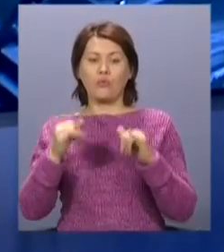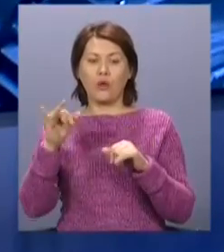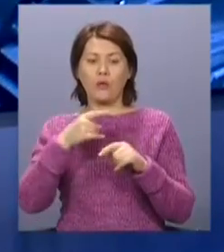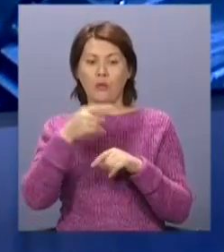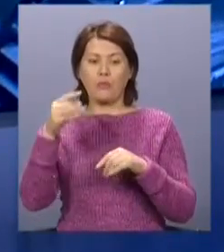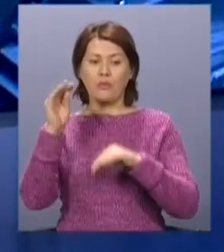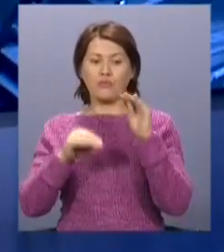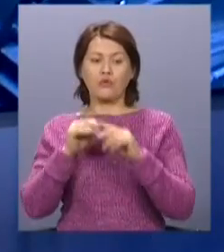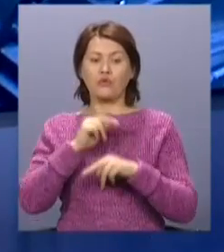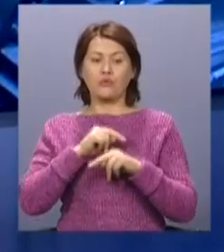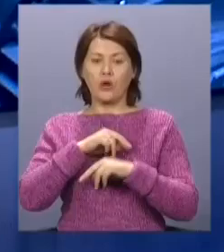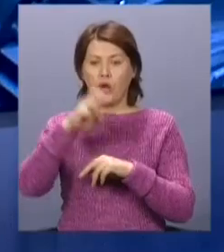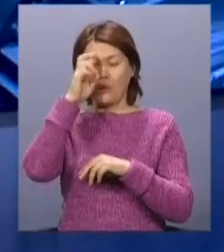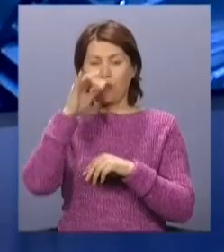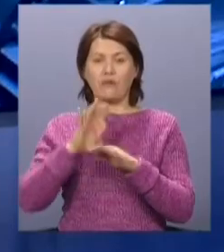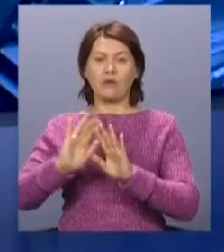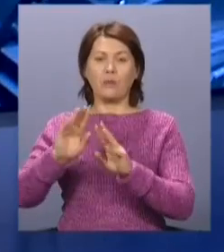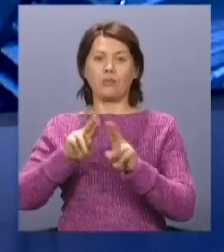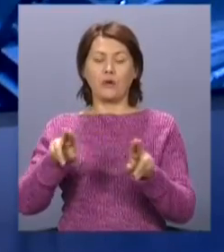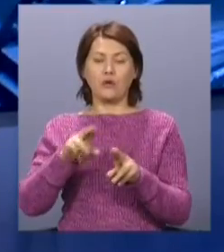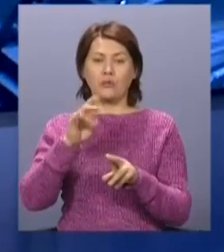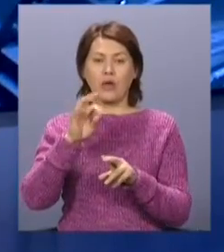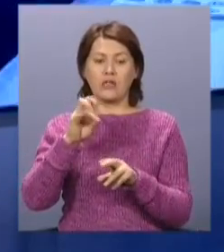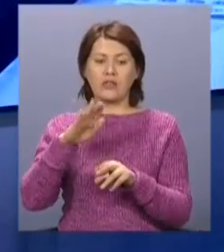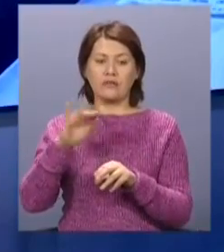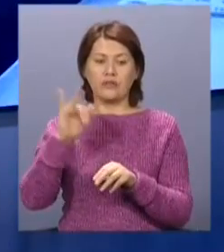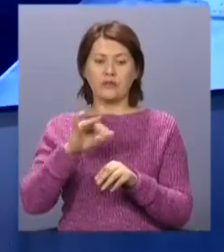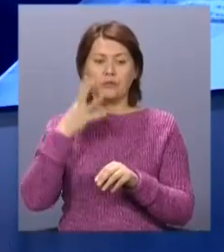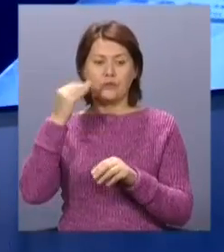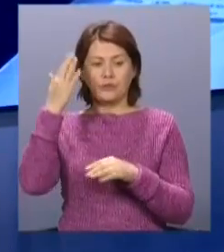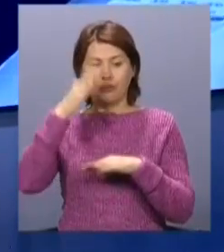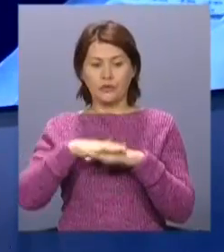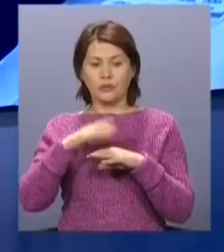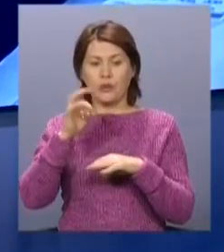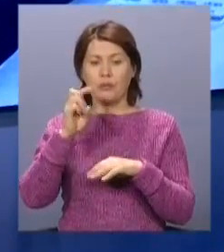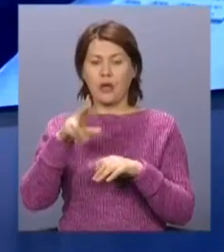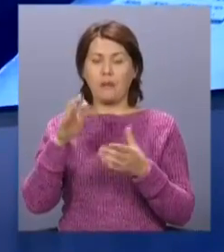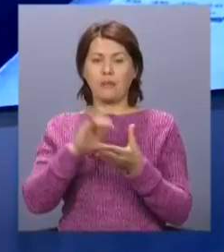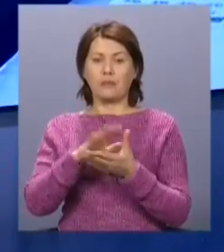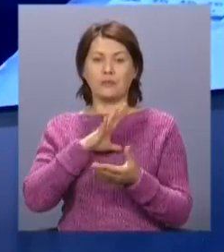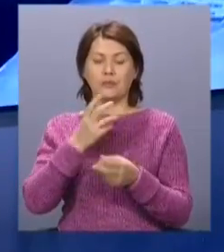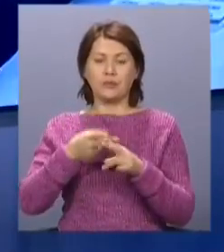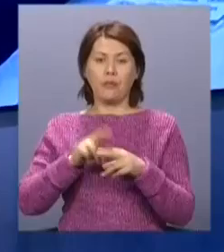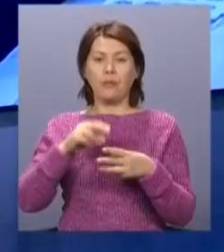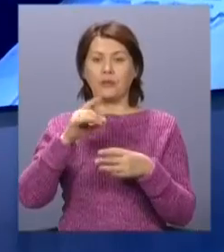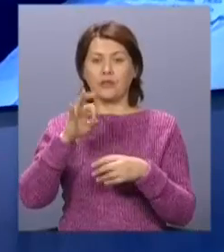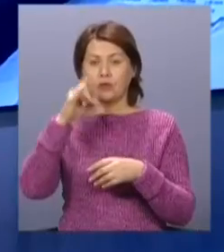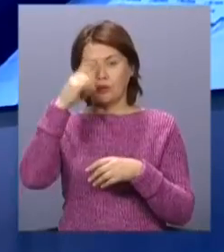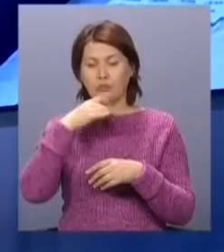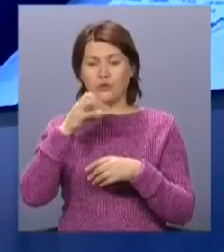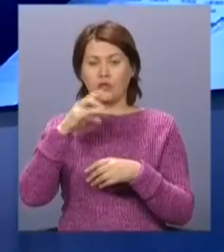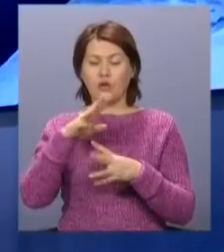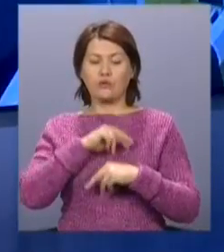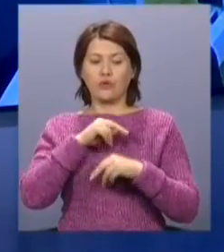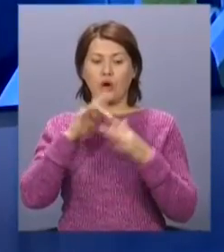Заманауи құрылғының жұмысымен еліміздің вице-премьері Асқар Жұмағалиев пен Алматы әкімі Бауыржан Байбек танысты. Жалпы Қазпошта қызметінің